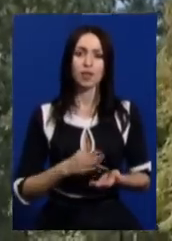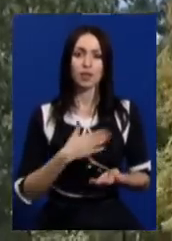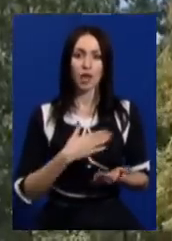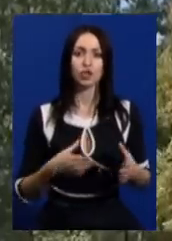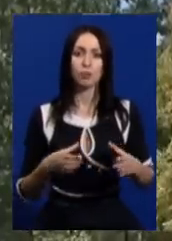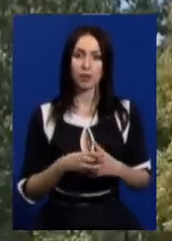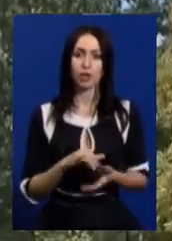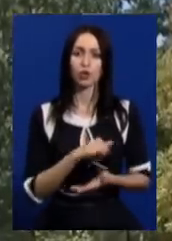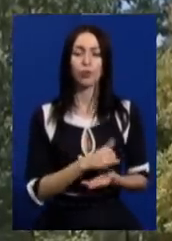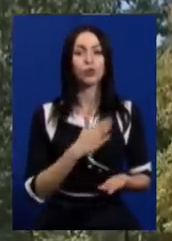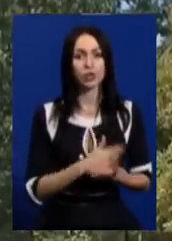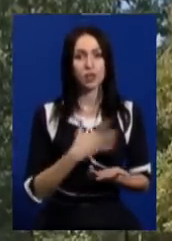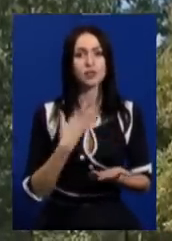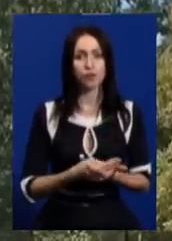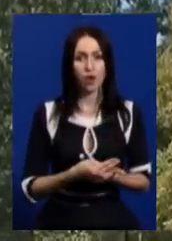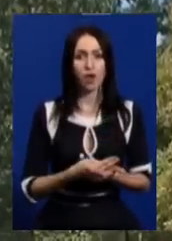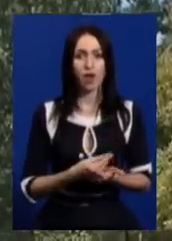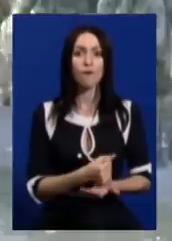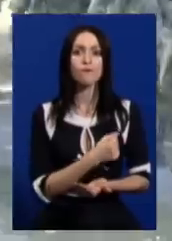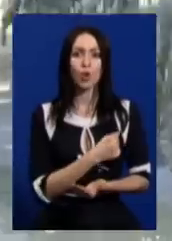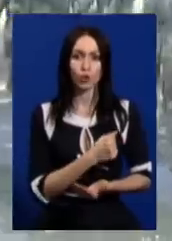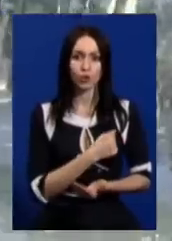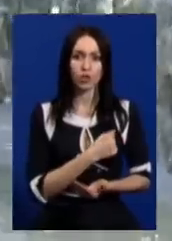є своя воїнська